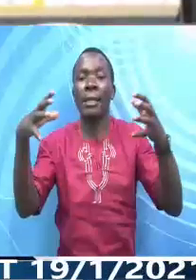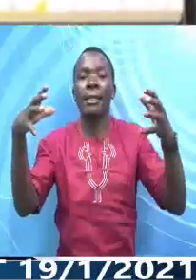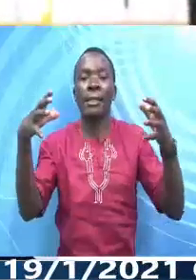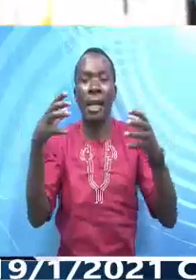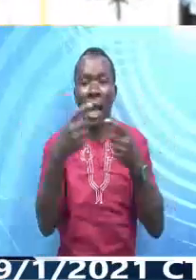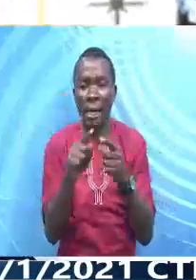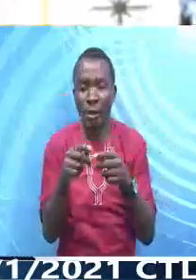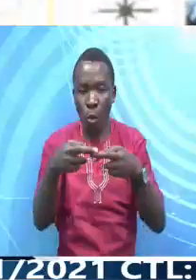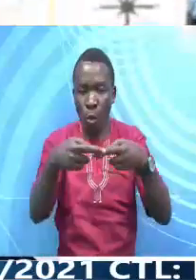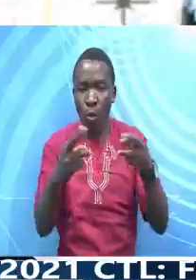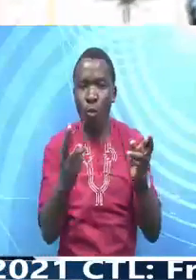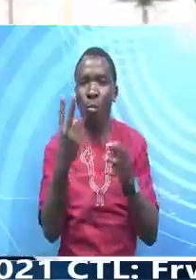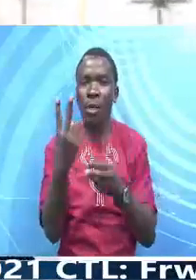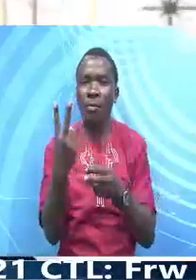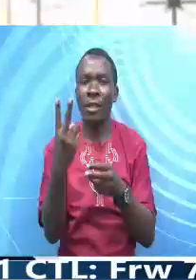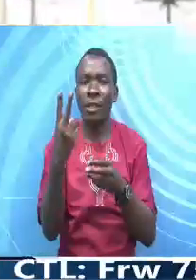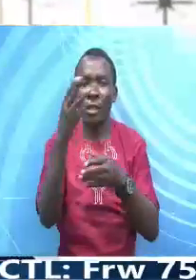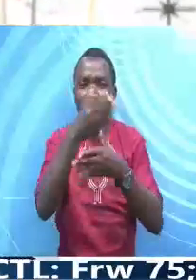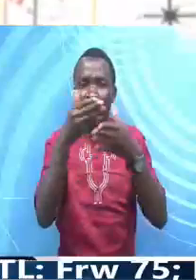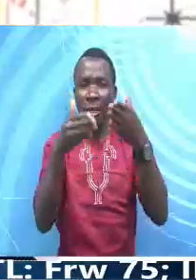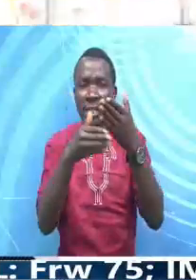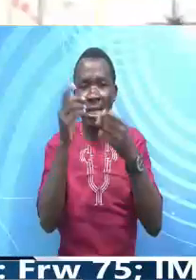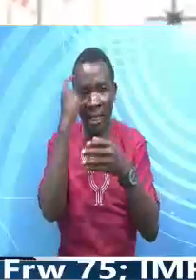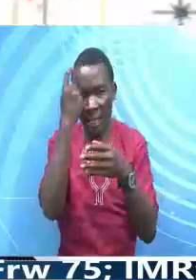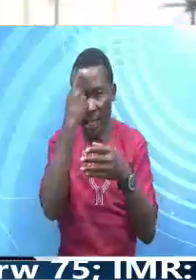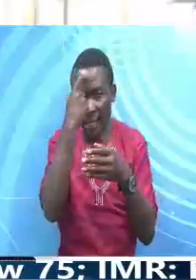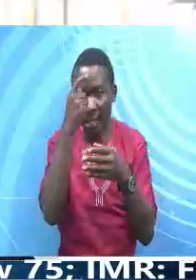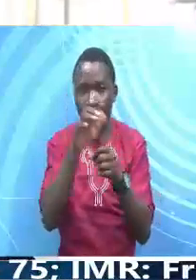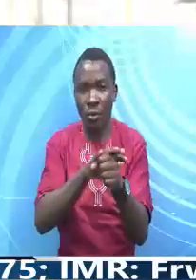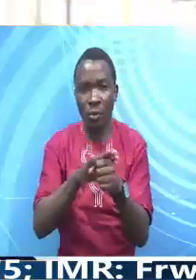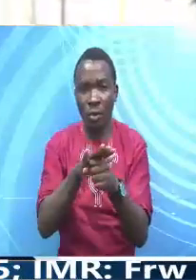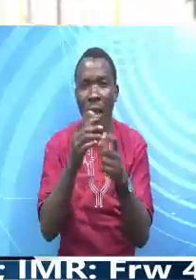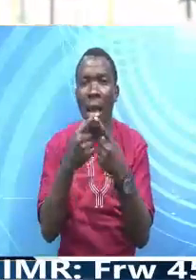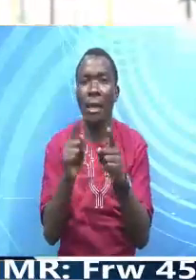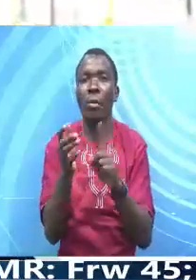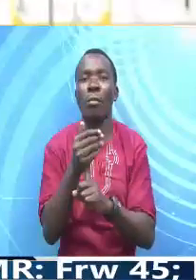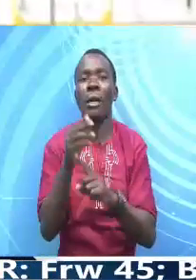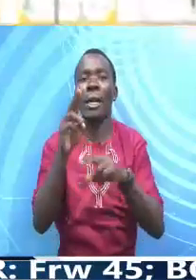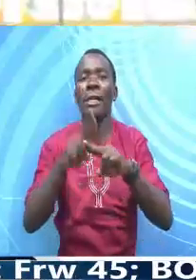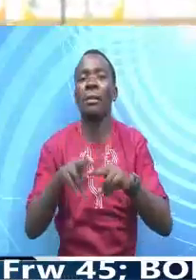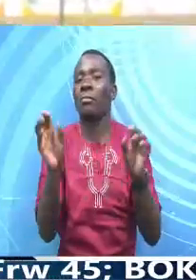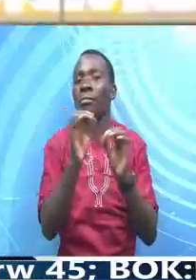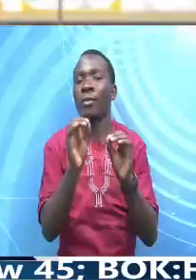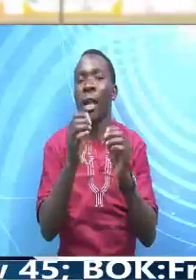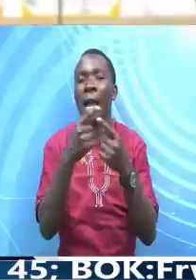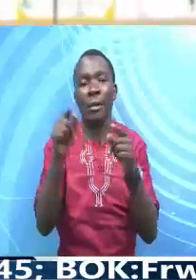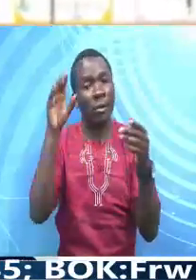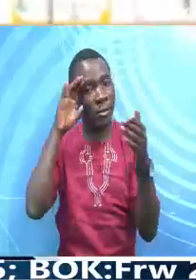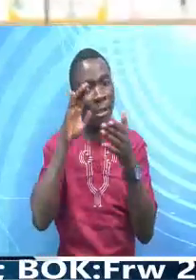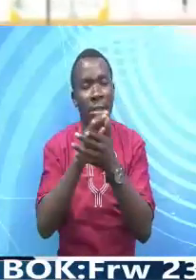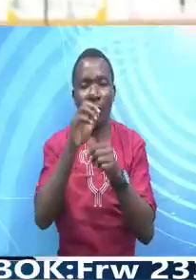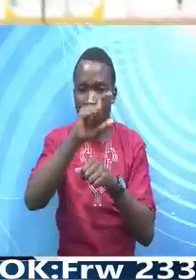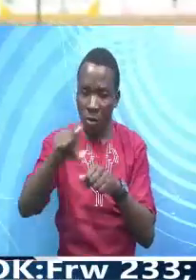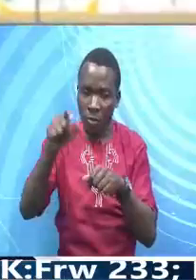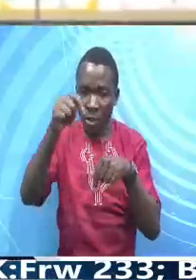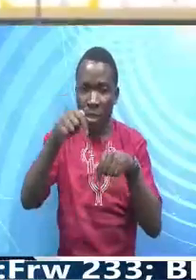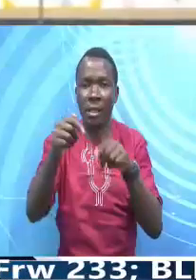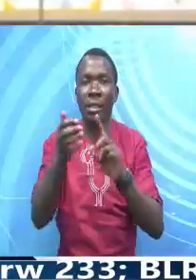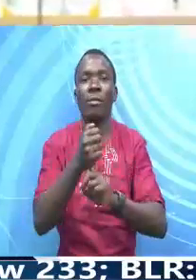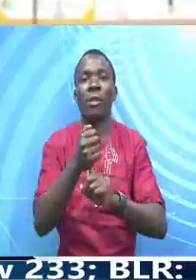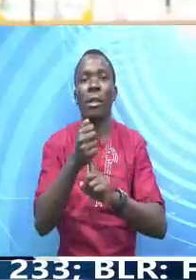bibiri twubakiwe na leta guverinoma y'u Rwanda byuzuye ariko bitarabona intebe kandi batwizezaga ko muri iki cyumweru nazo ziraba zabonetse kuko